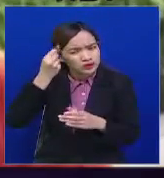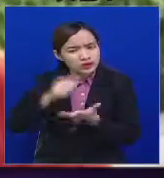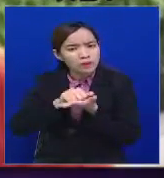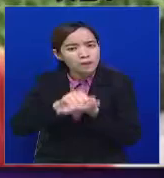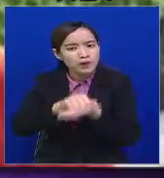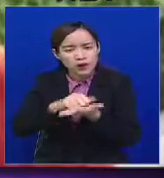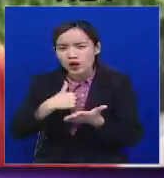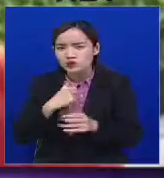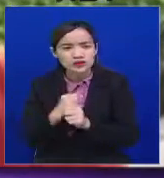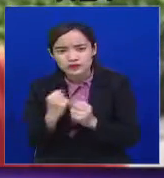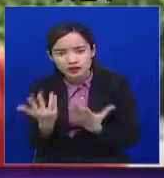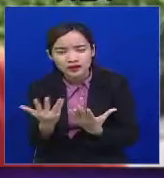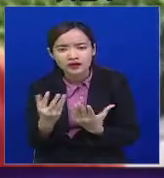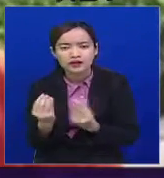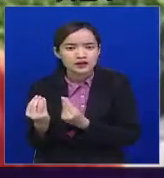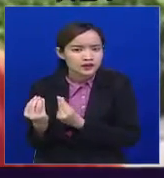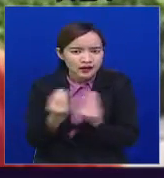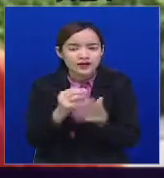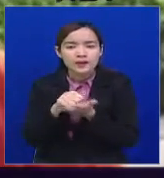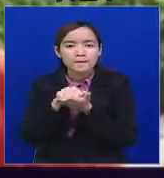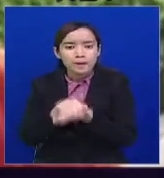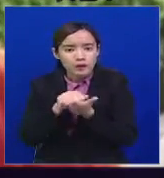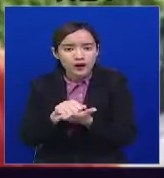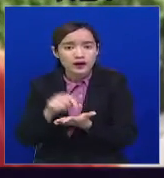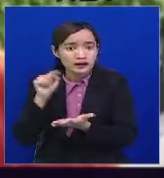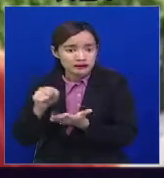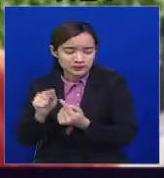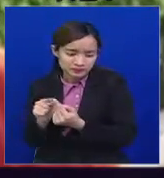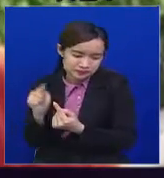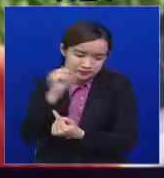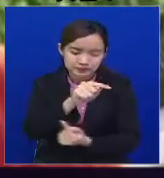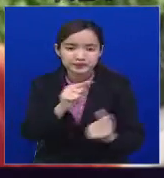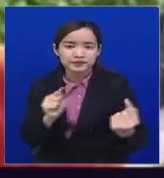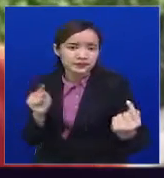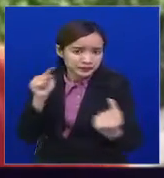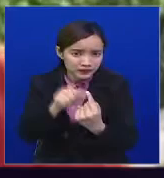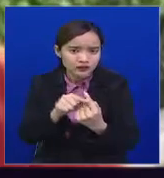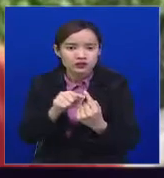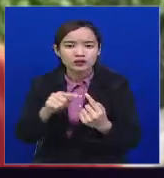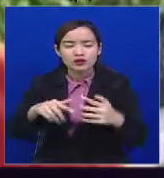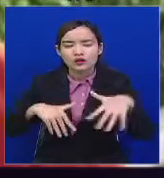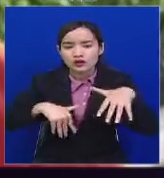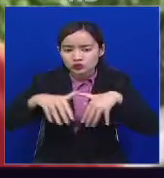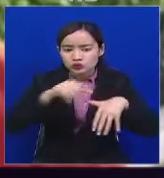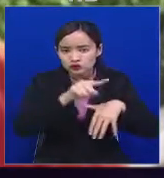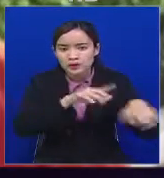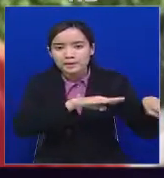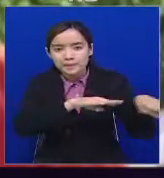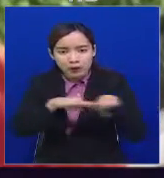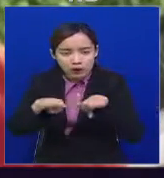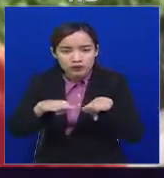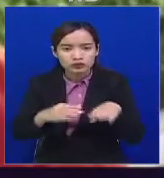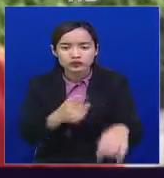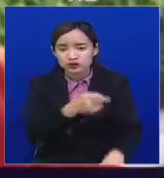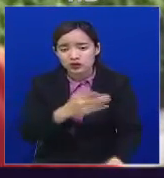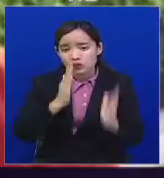ว่าเราจะทำยังไงที่จะนำบริการเมทาโดนเนี่ยไปสู่เขาโดยที่ชุมชนก็มีความพร้อมและตัวคนไข้เองก็ส